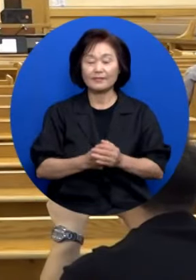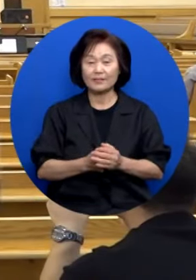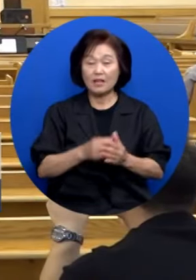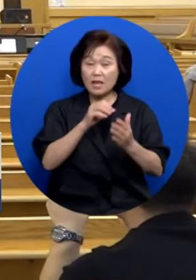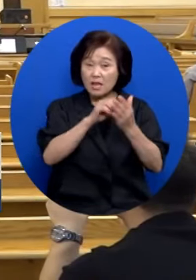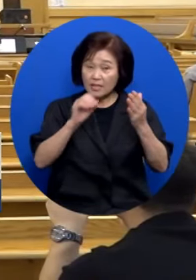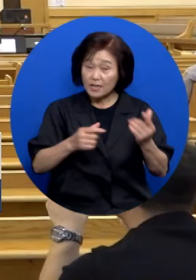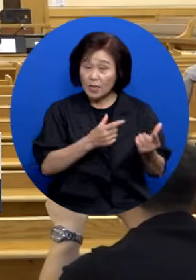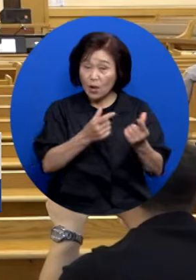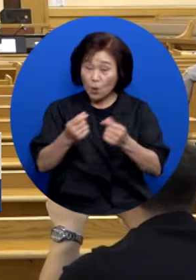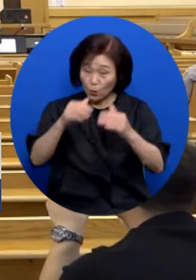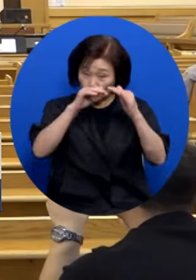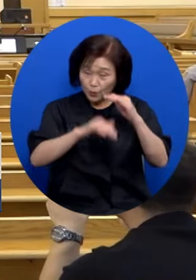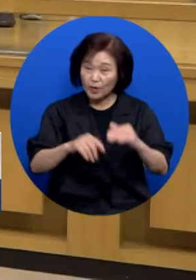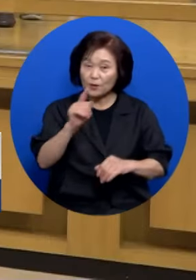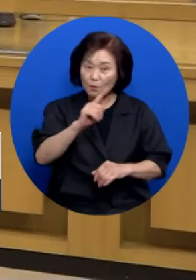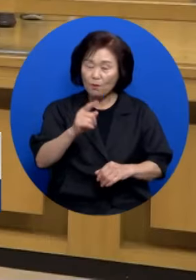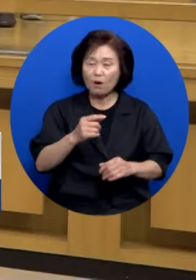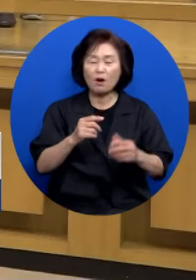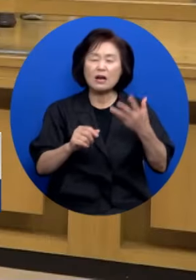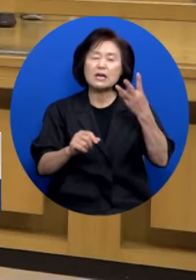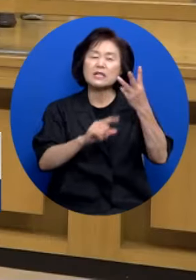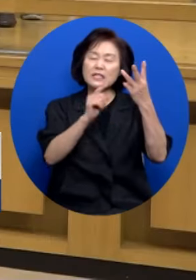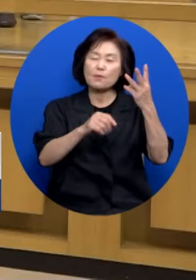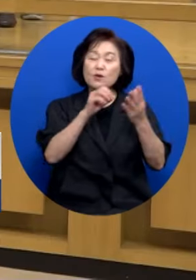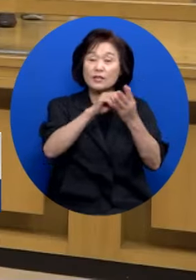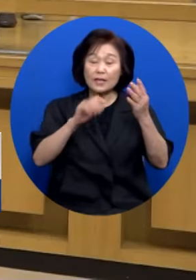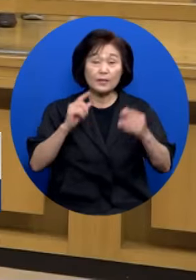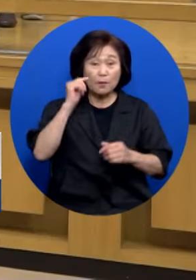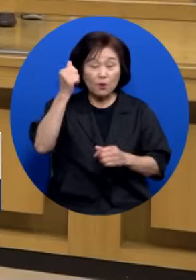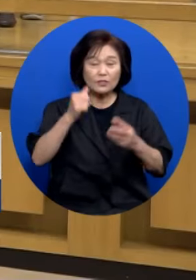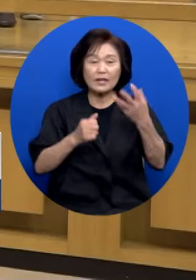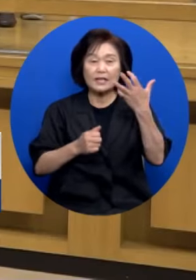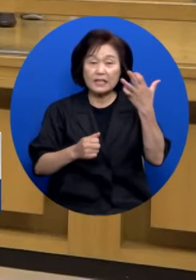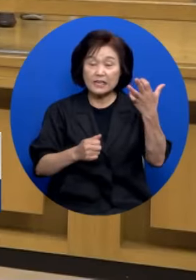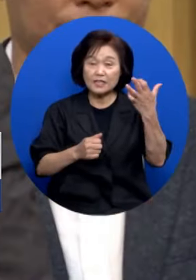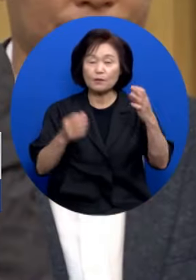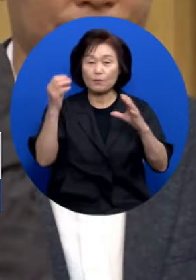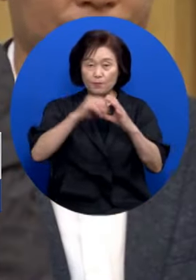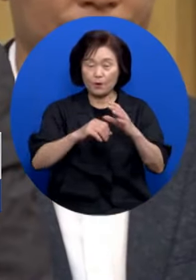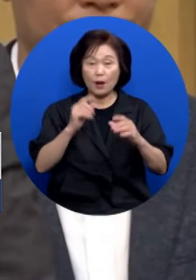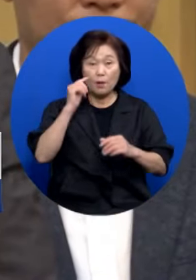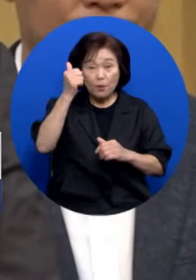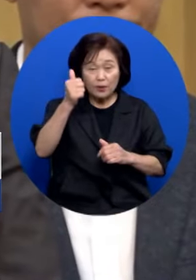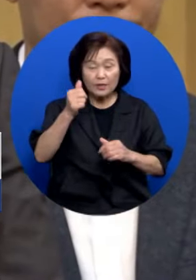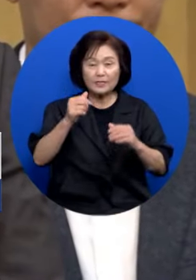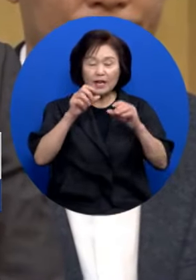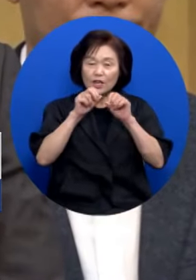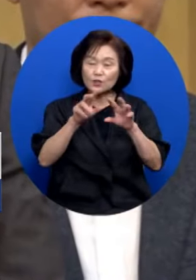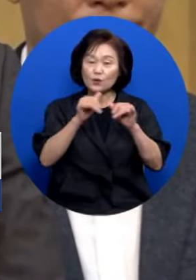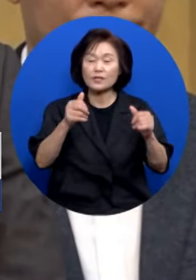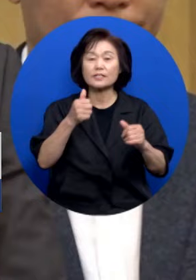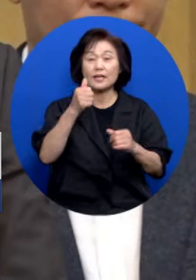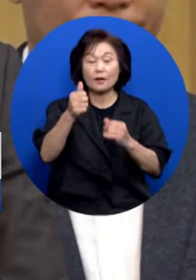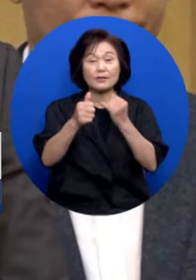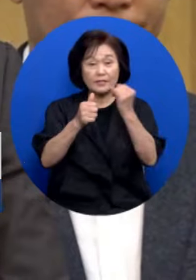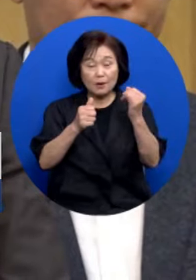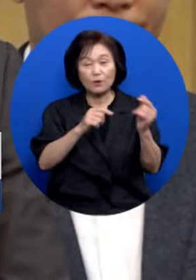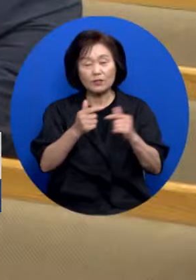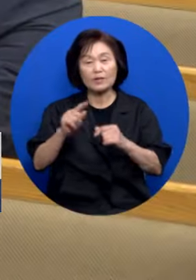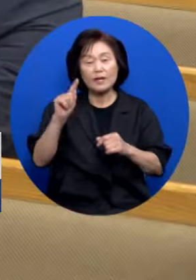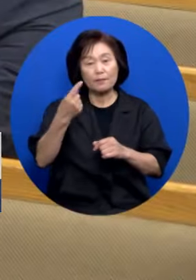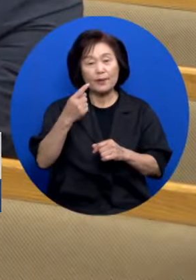탈퇴 공동 성명에는 지난 3월 탈퇴한 목사 18명을 포함한 목회자와 선교사 사모 등 총